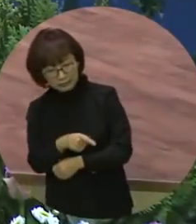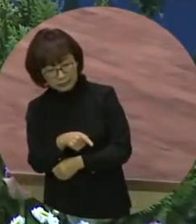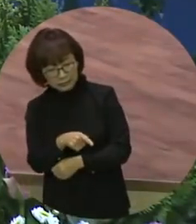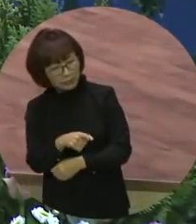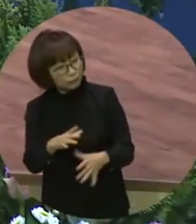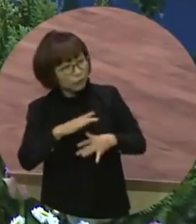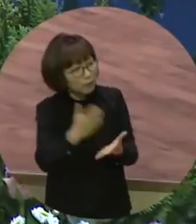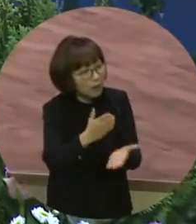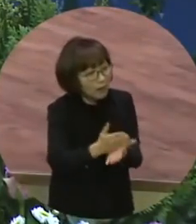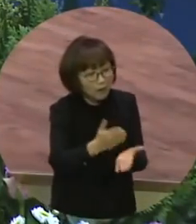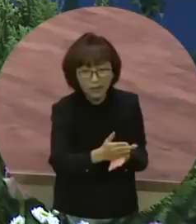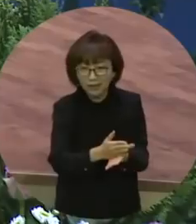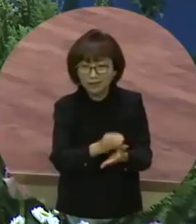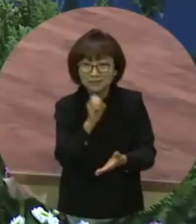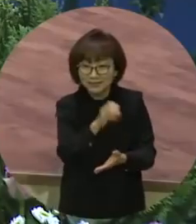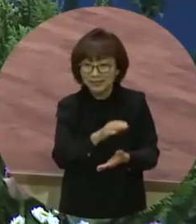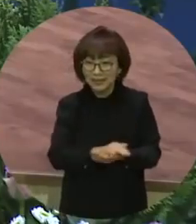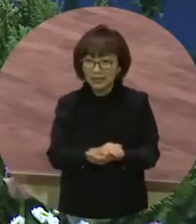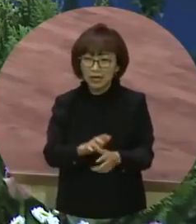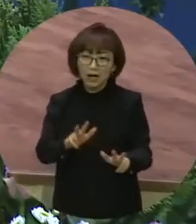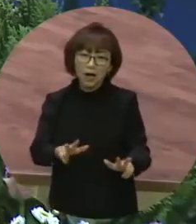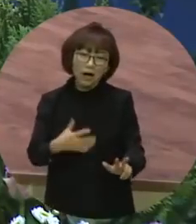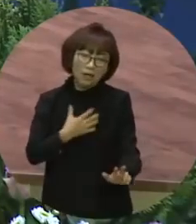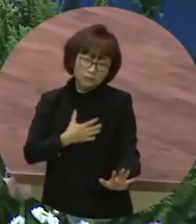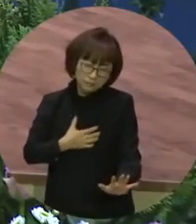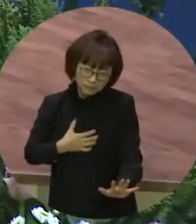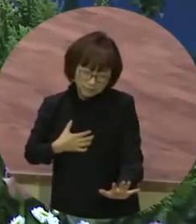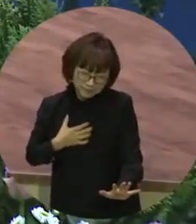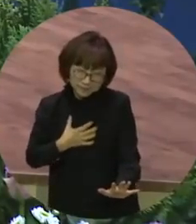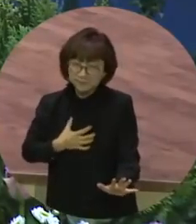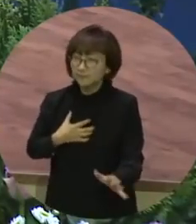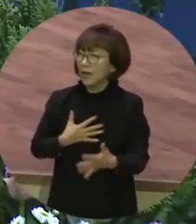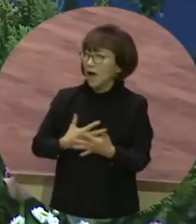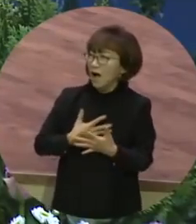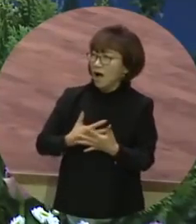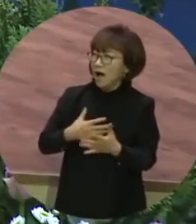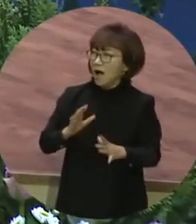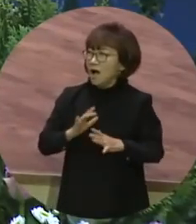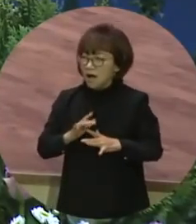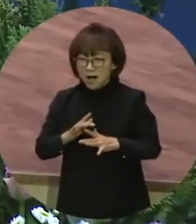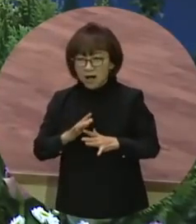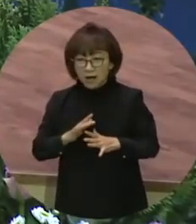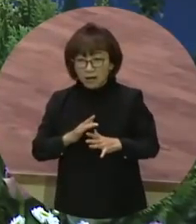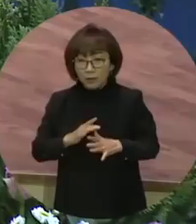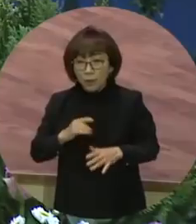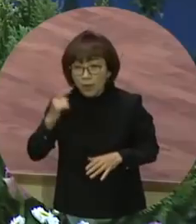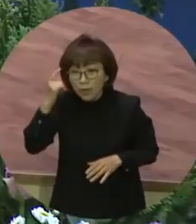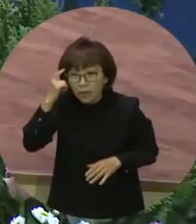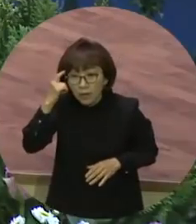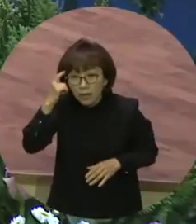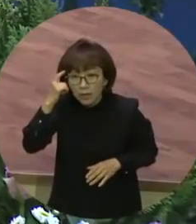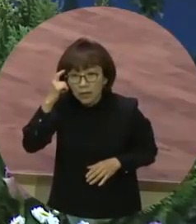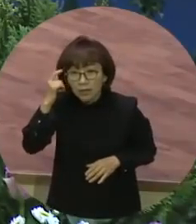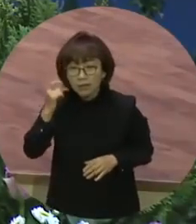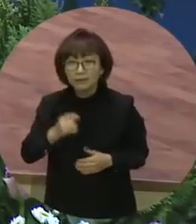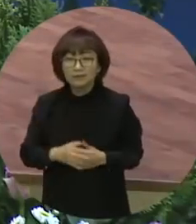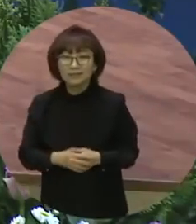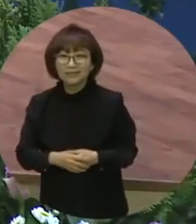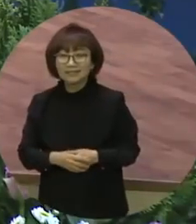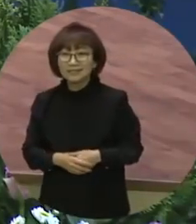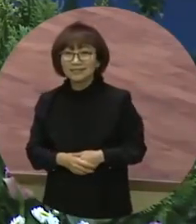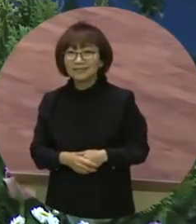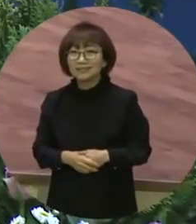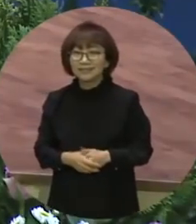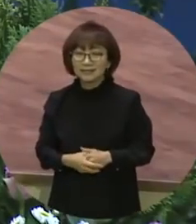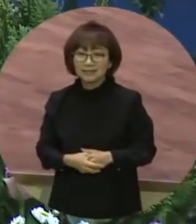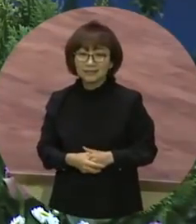거예요. 보통 두려워한 게 아니요, 심히 두려워하고 있단 말이에요. 왜, 뭘 두려워합니까? 지난 시간 우리가